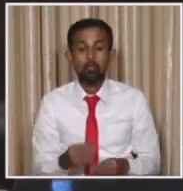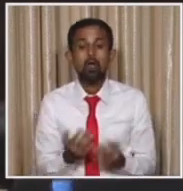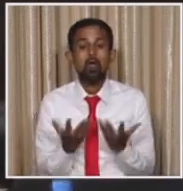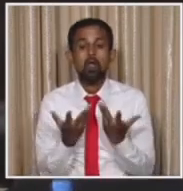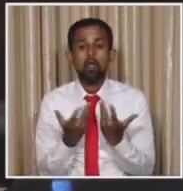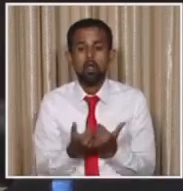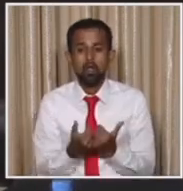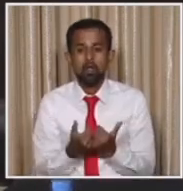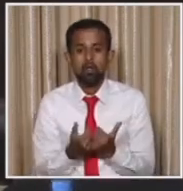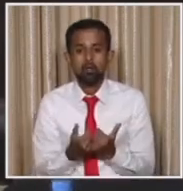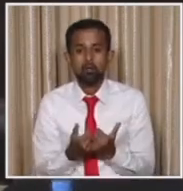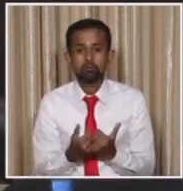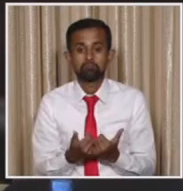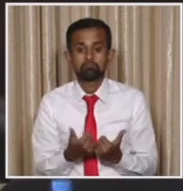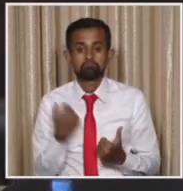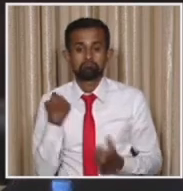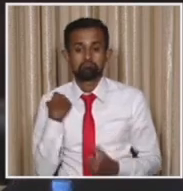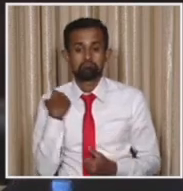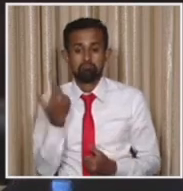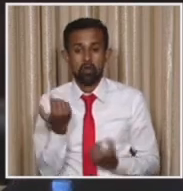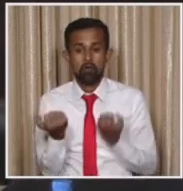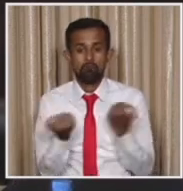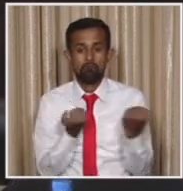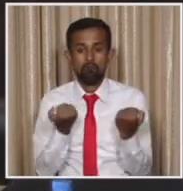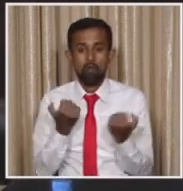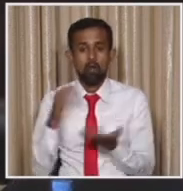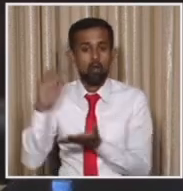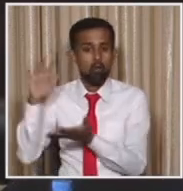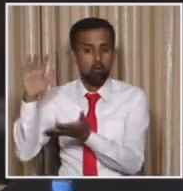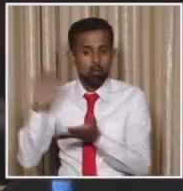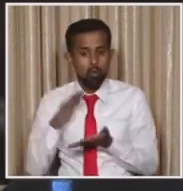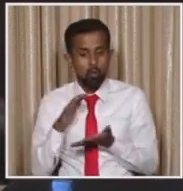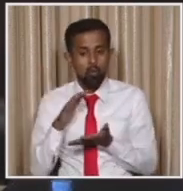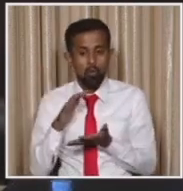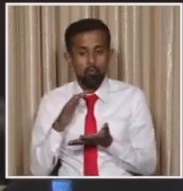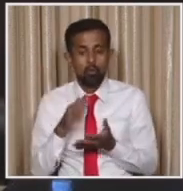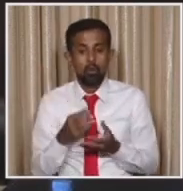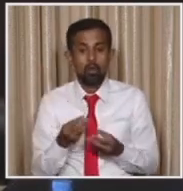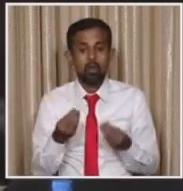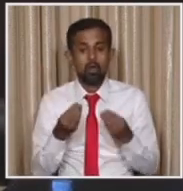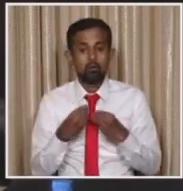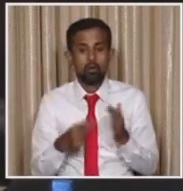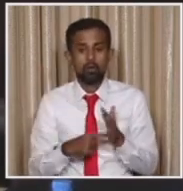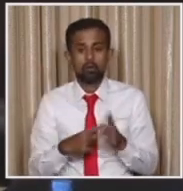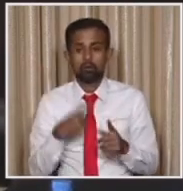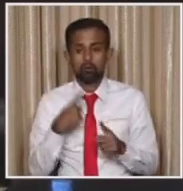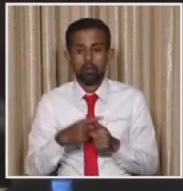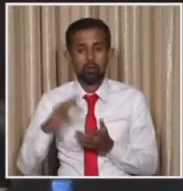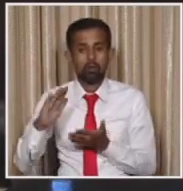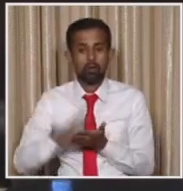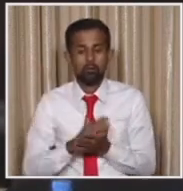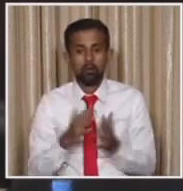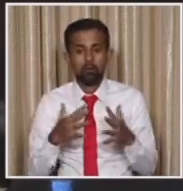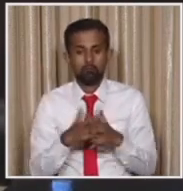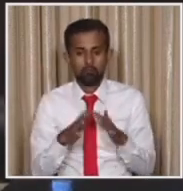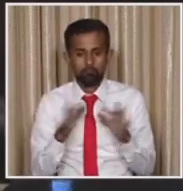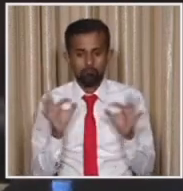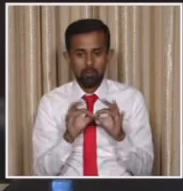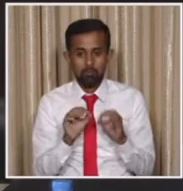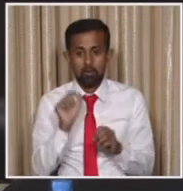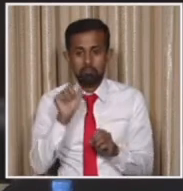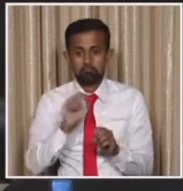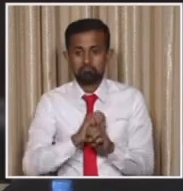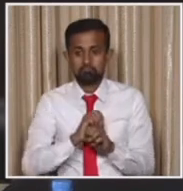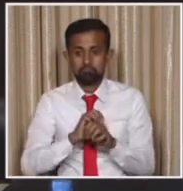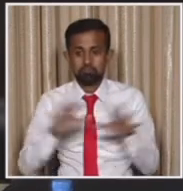ප්‍රමාණය, සුඛෝපභෝගී වාහන ආනයනය කිරීමේදී ආයතන වලට ලැබුණු බදු සහන වෙබ් අඩවියක ප්‍රසිද්ධ කරන්න